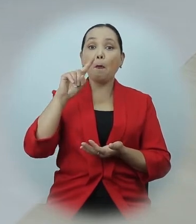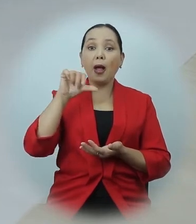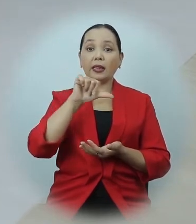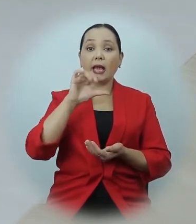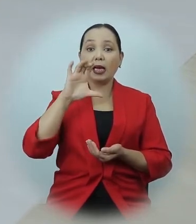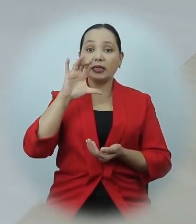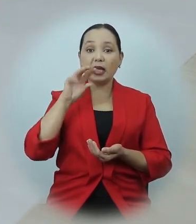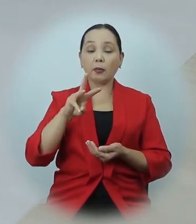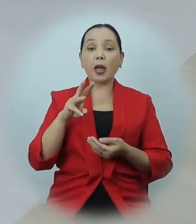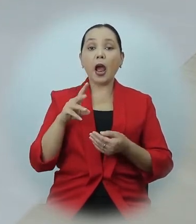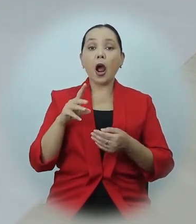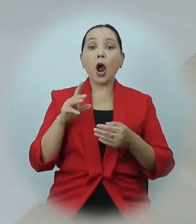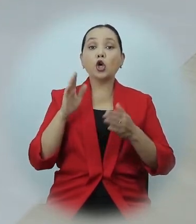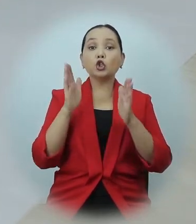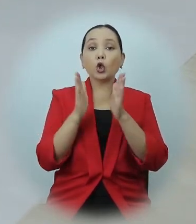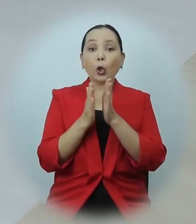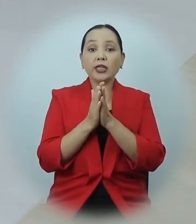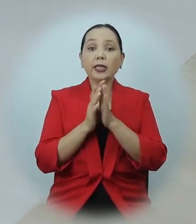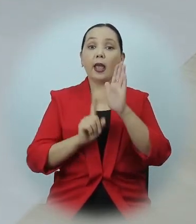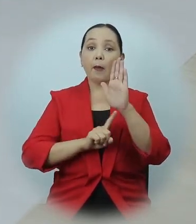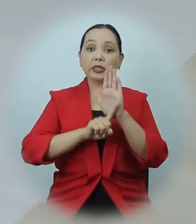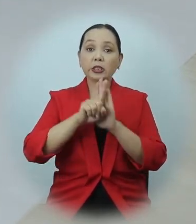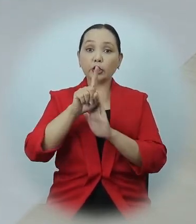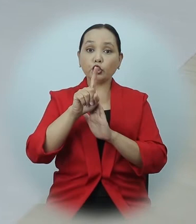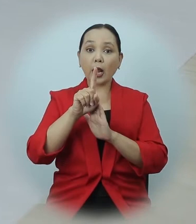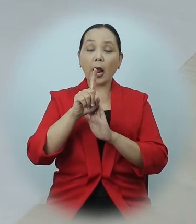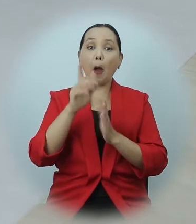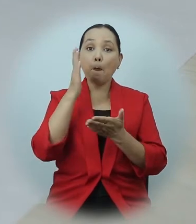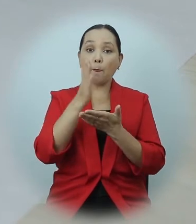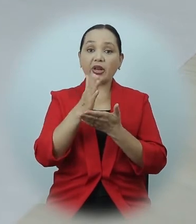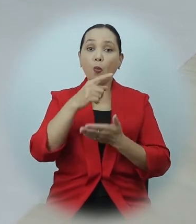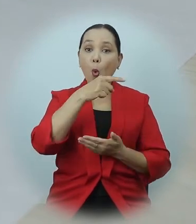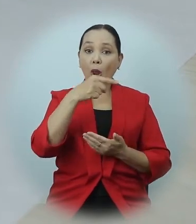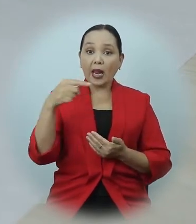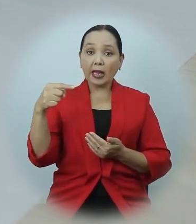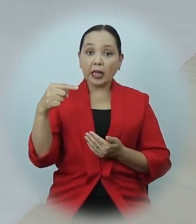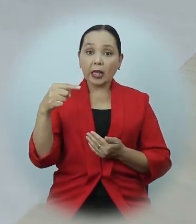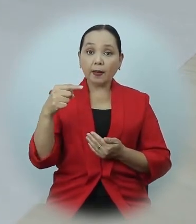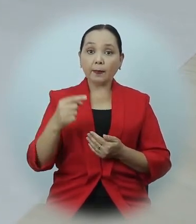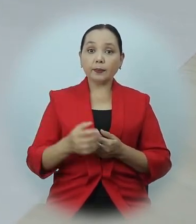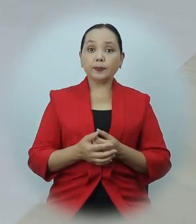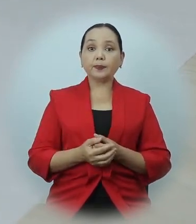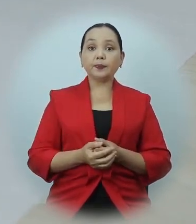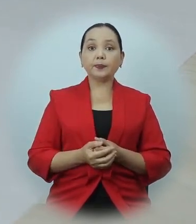5,5 сантиметра. Соединяем сначала прямой линией,